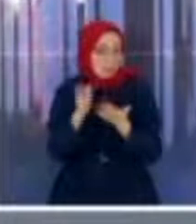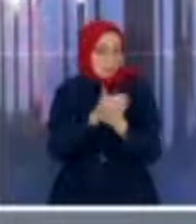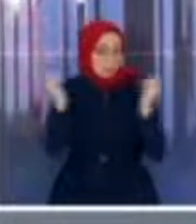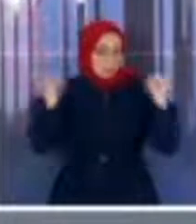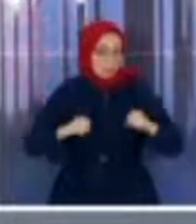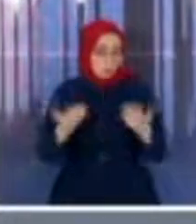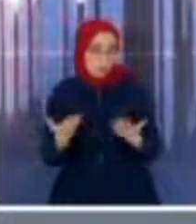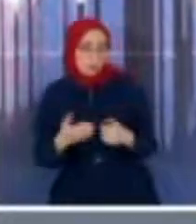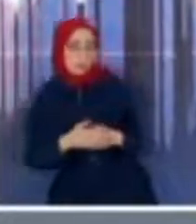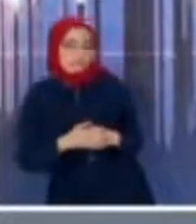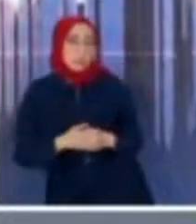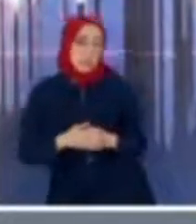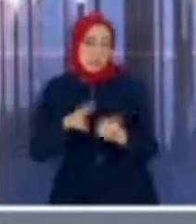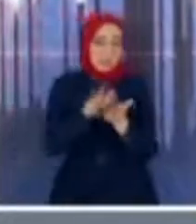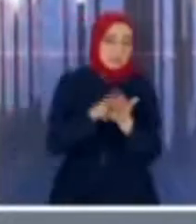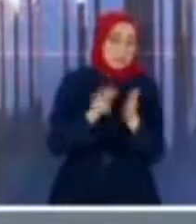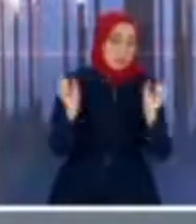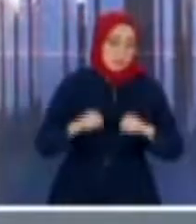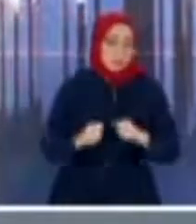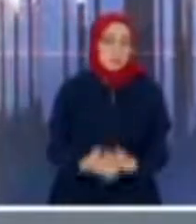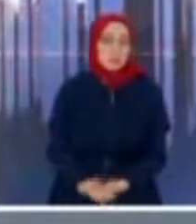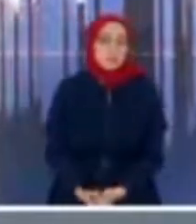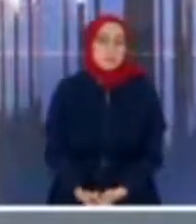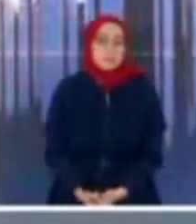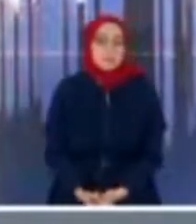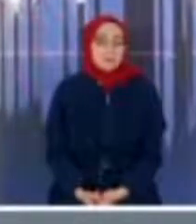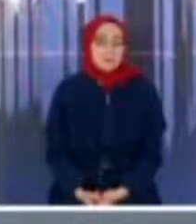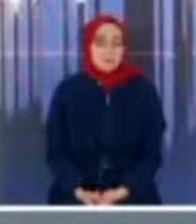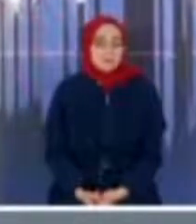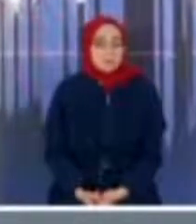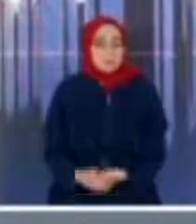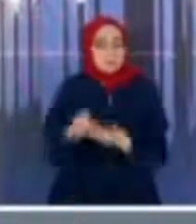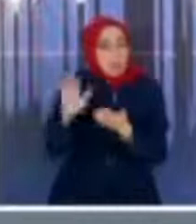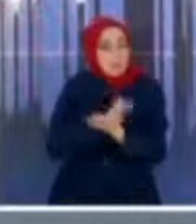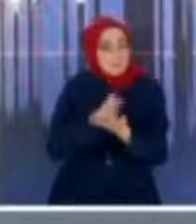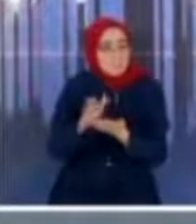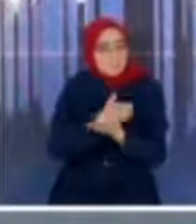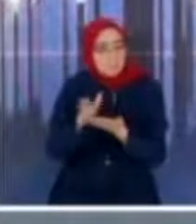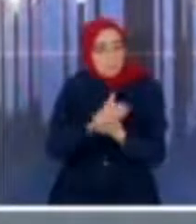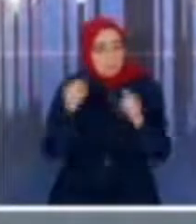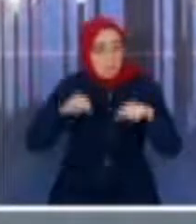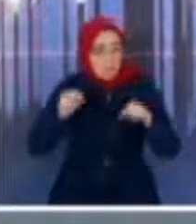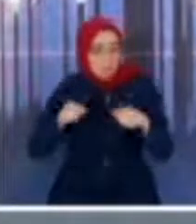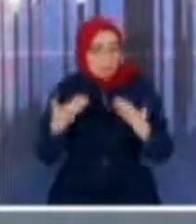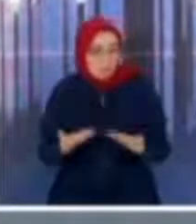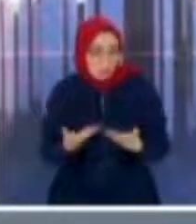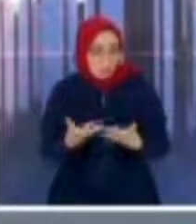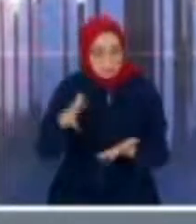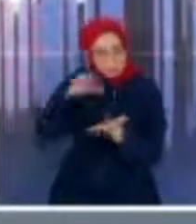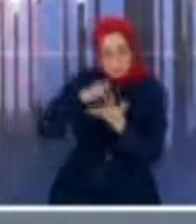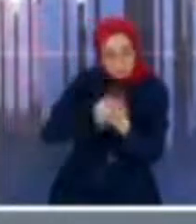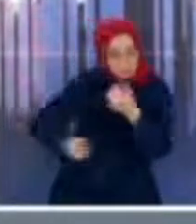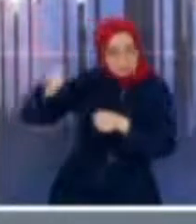ونحن قاعدين نجسدوا فيه. باهي منال قل لي توا المشروع نتاعكم اللي هو تاسيس مركز للتكوين على